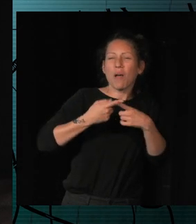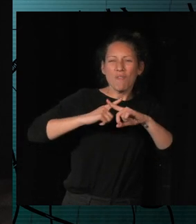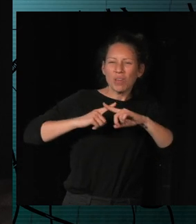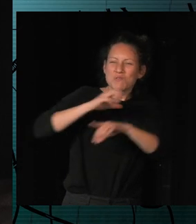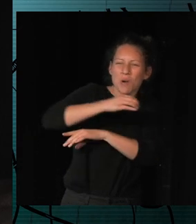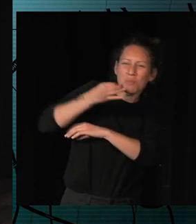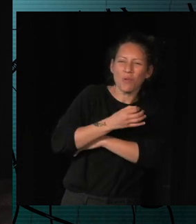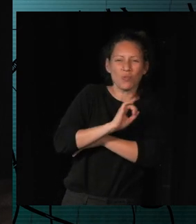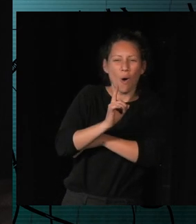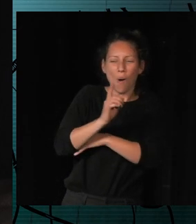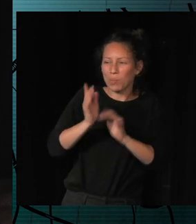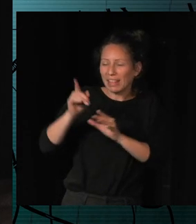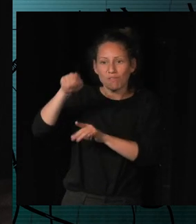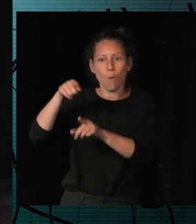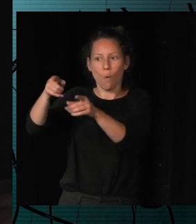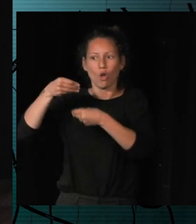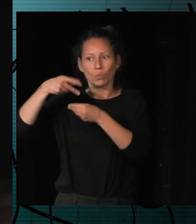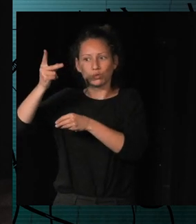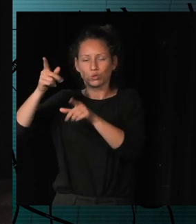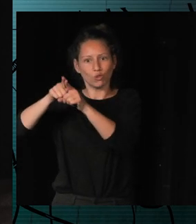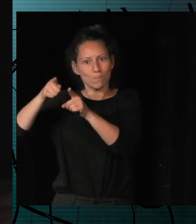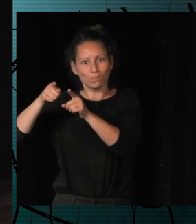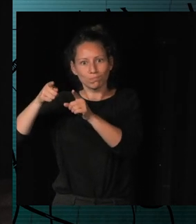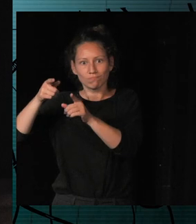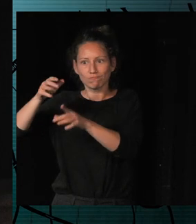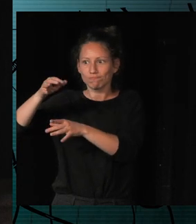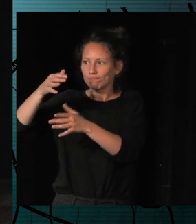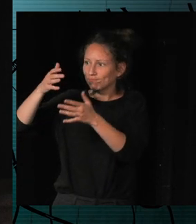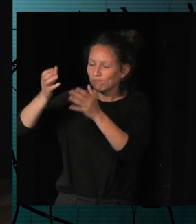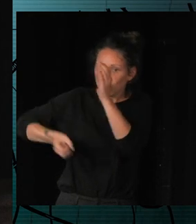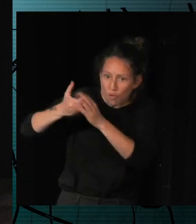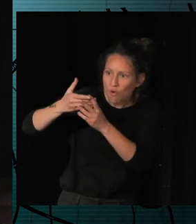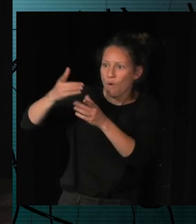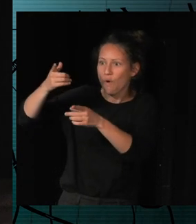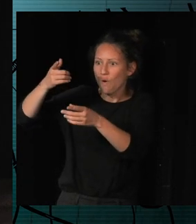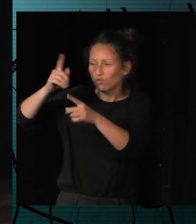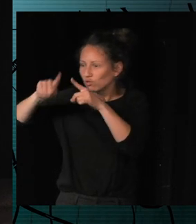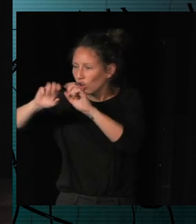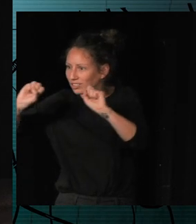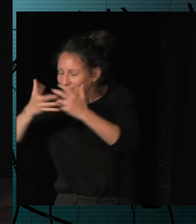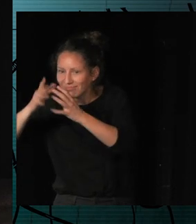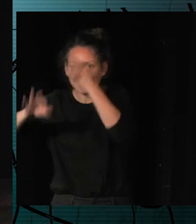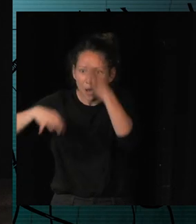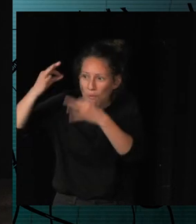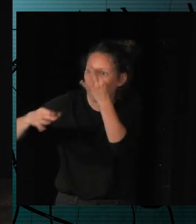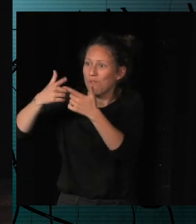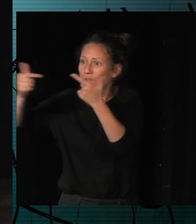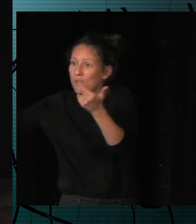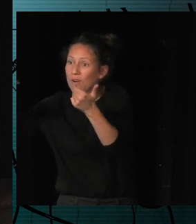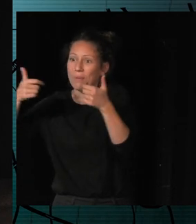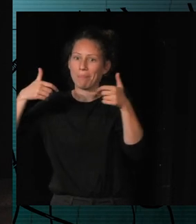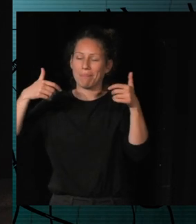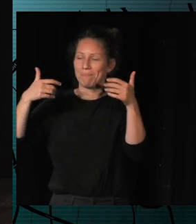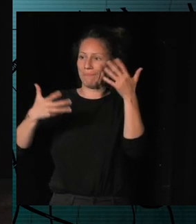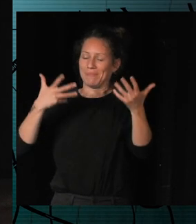aller dans une direction plus surprenante et oser faire plus de choses différentes par rapport au jeu mais du coup tu te mets toute une partie des du public à